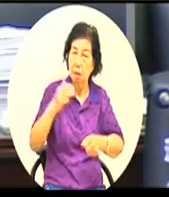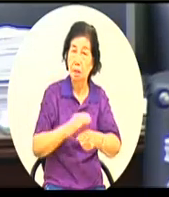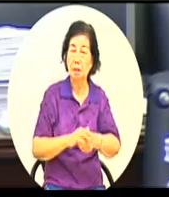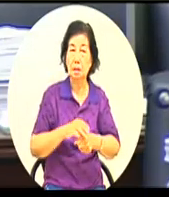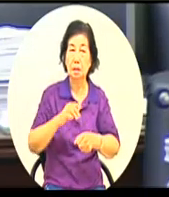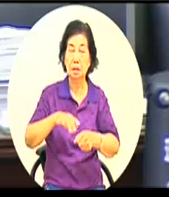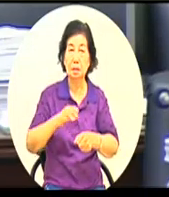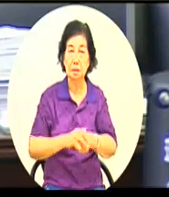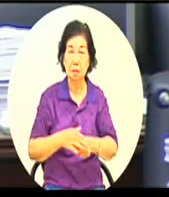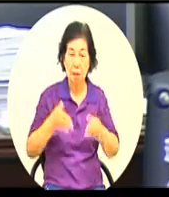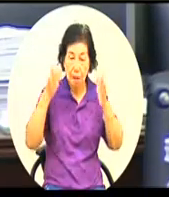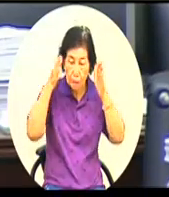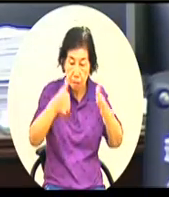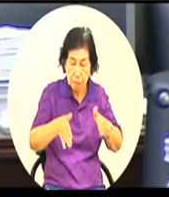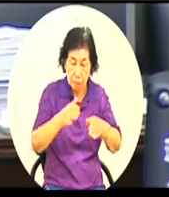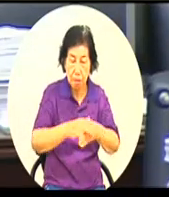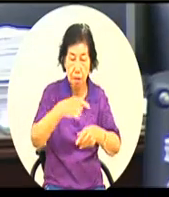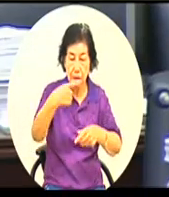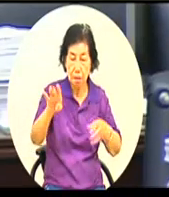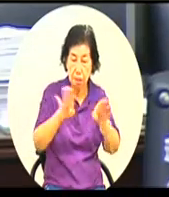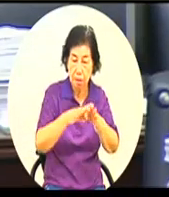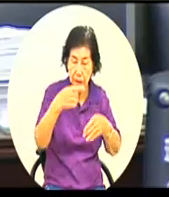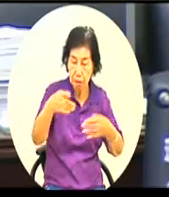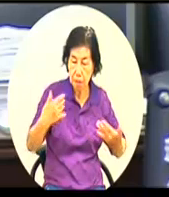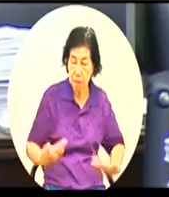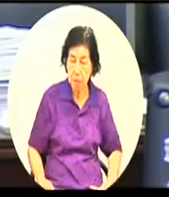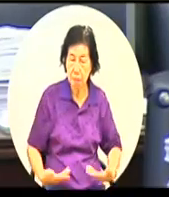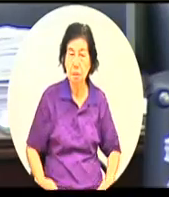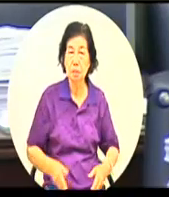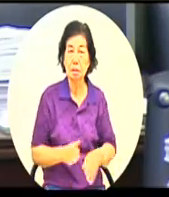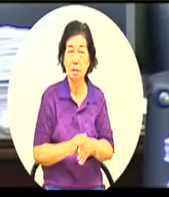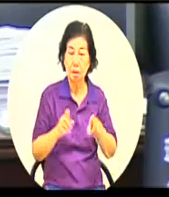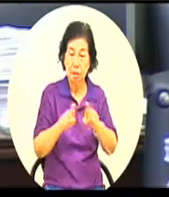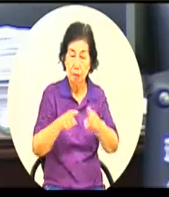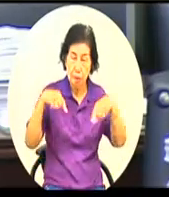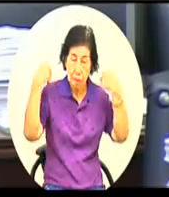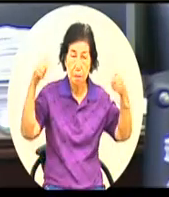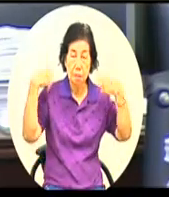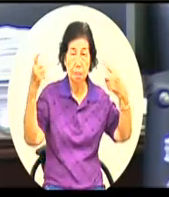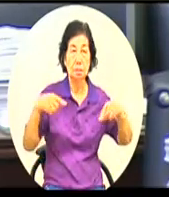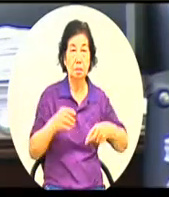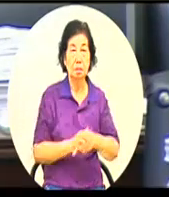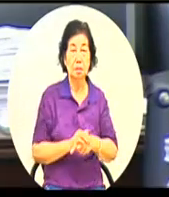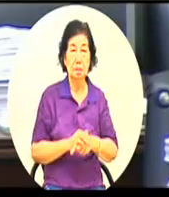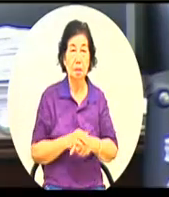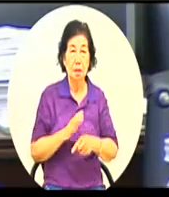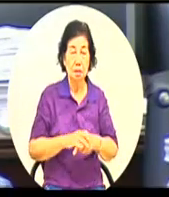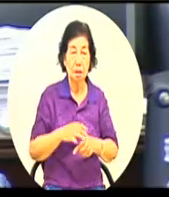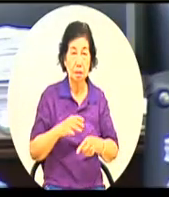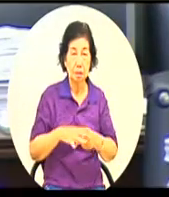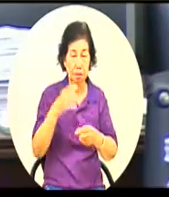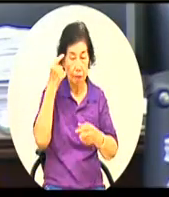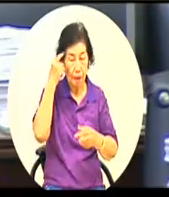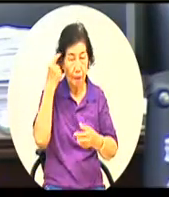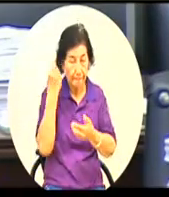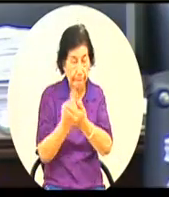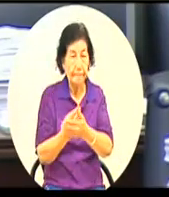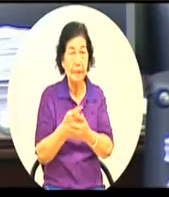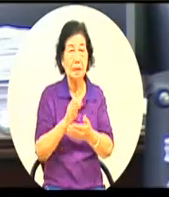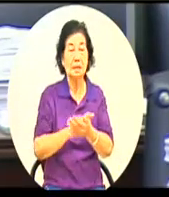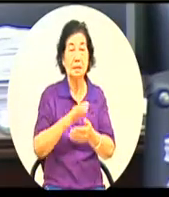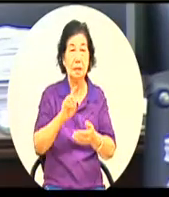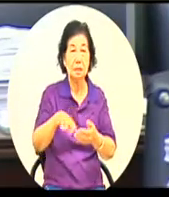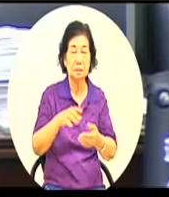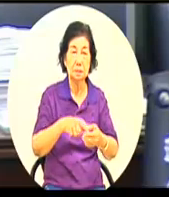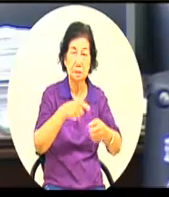实施进程。比如讲，我平东时啊，我一日是赚1000块，会落